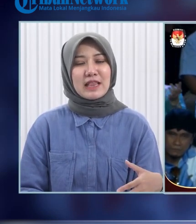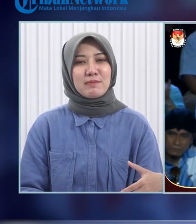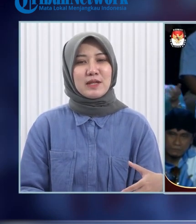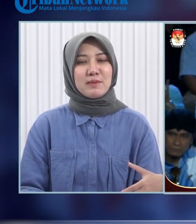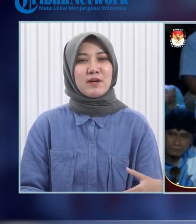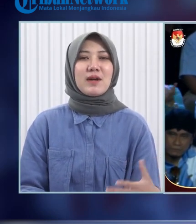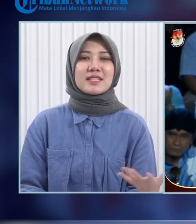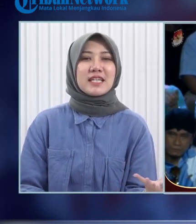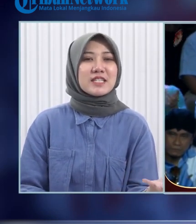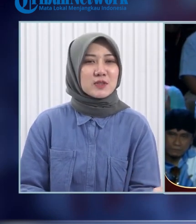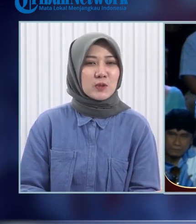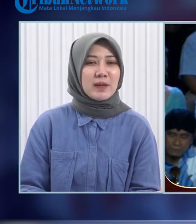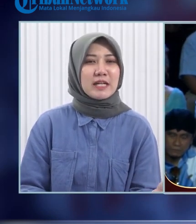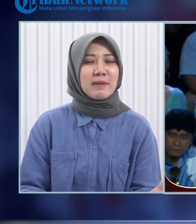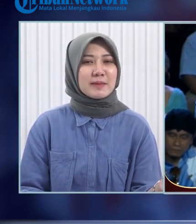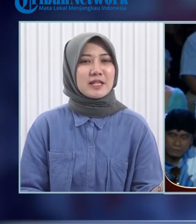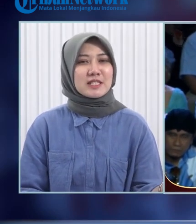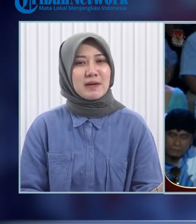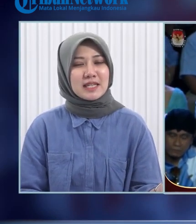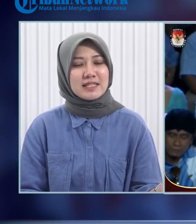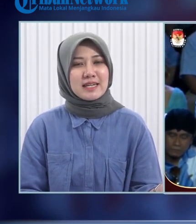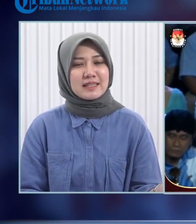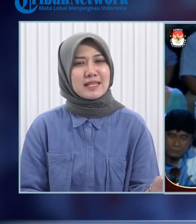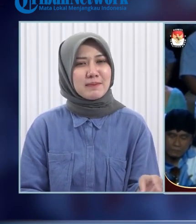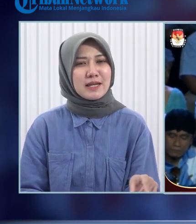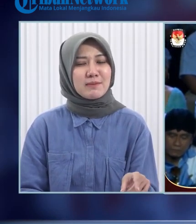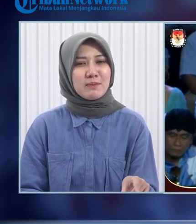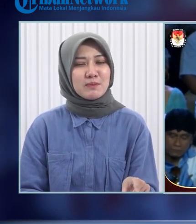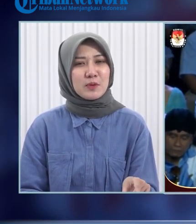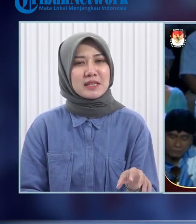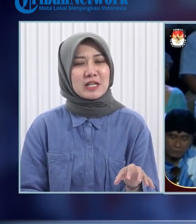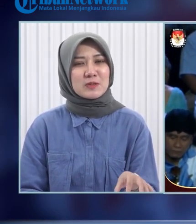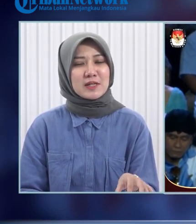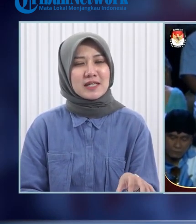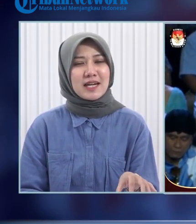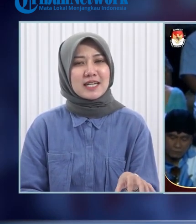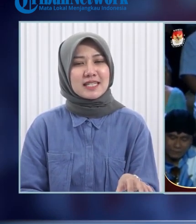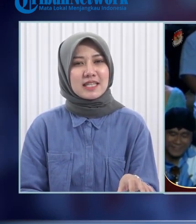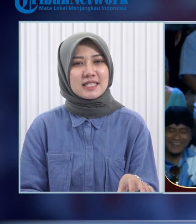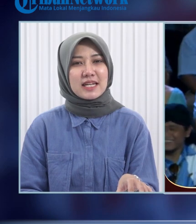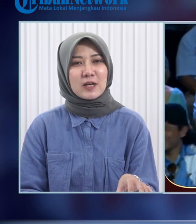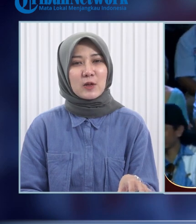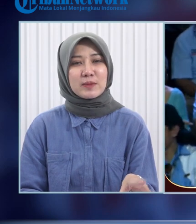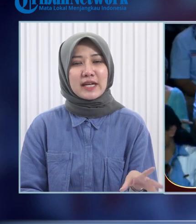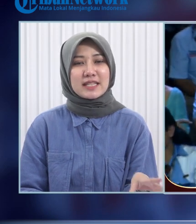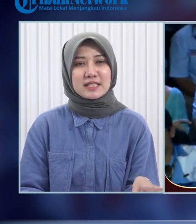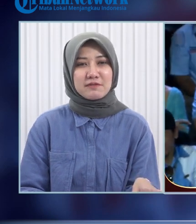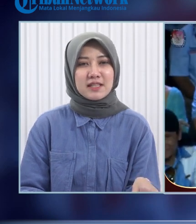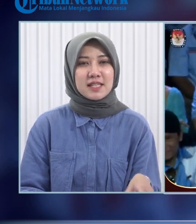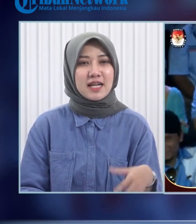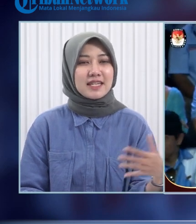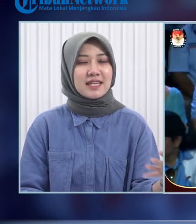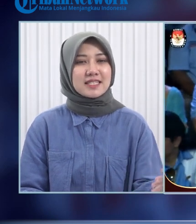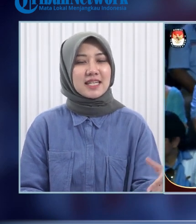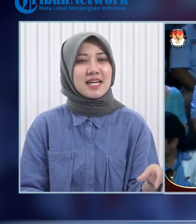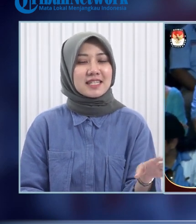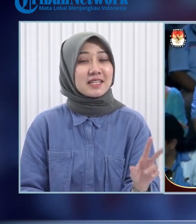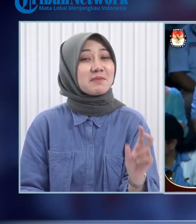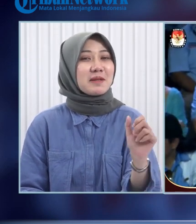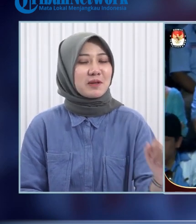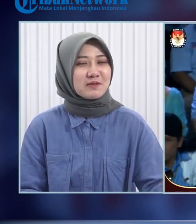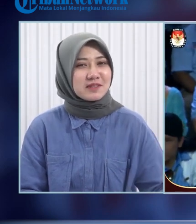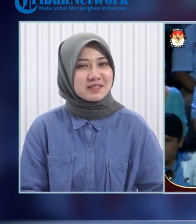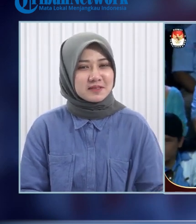siapa yang lebih menguasai isu pada debat capres kemarin, dan siapa yang mampu mentransfer gagasan secara komprehensif? Ini tidak hanya